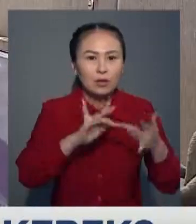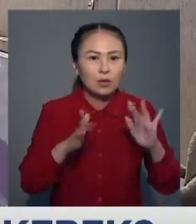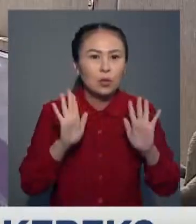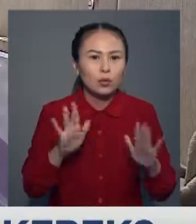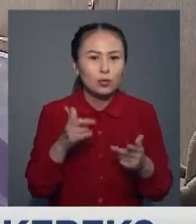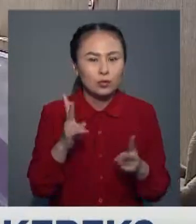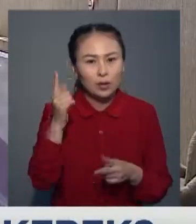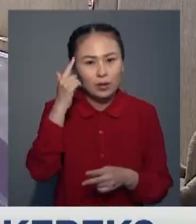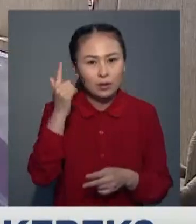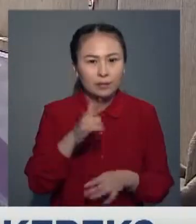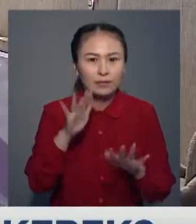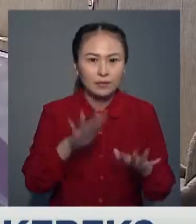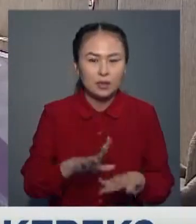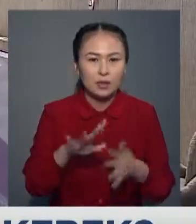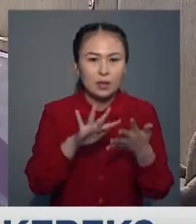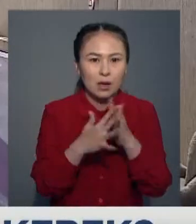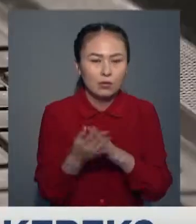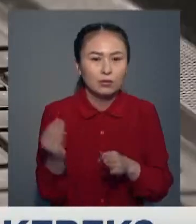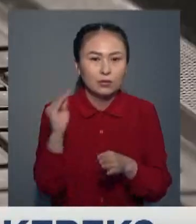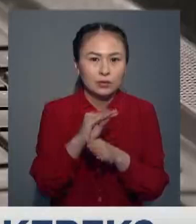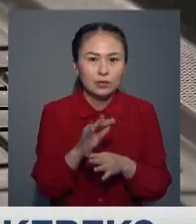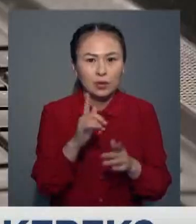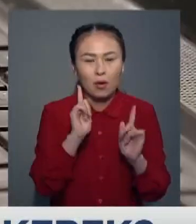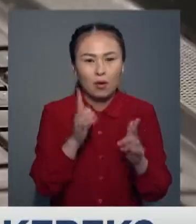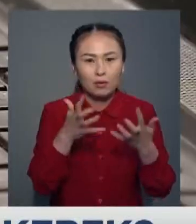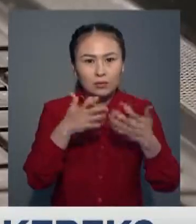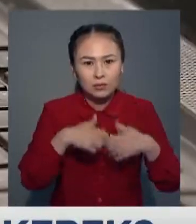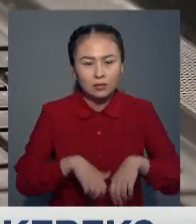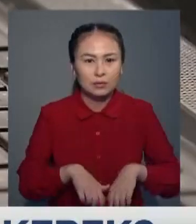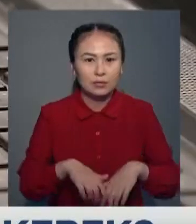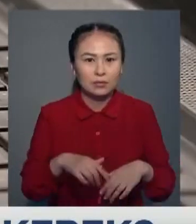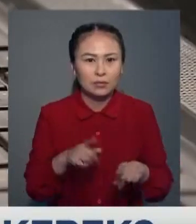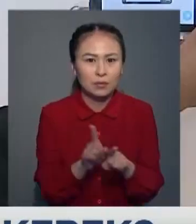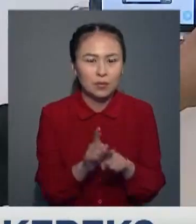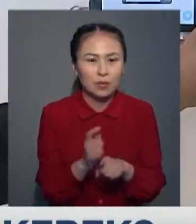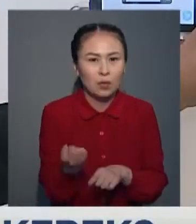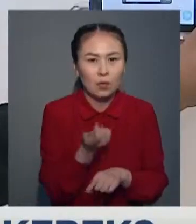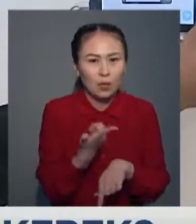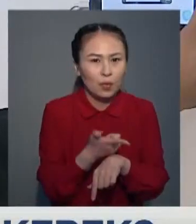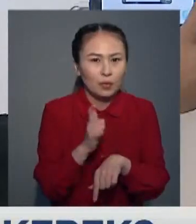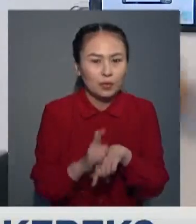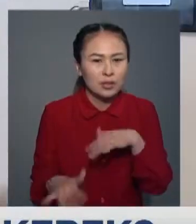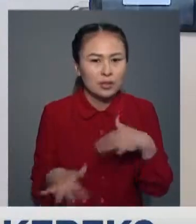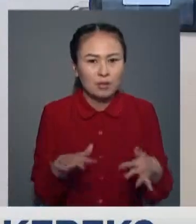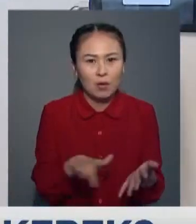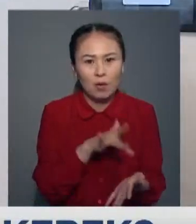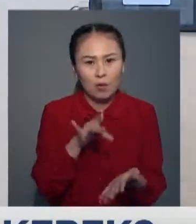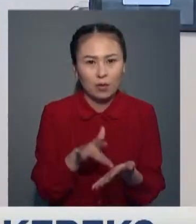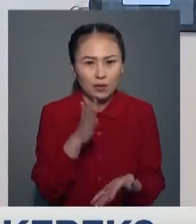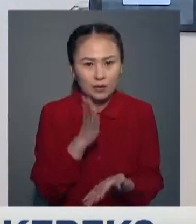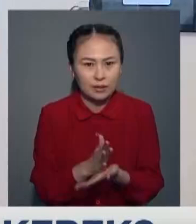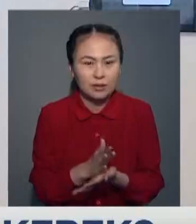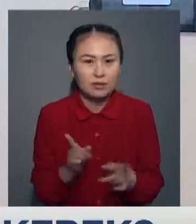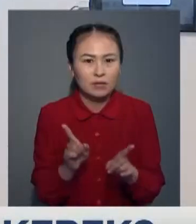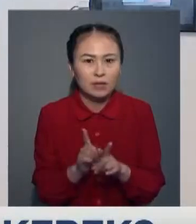ғана ілгерілейді. Ал бізде ауылда айтпағанда цифрлық технологиялардың иесі мұрнына бармаған қалалар да бар. Ақпараттық